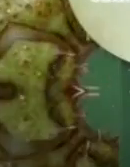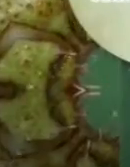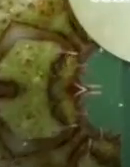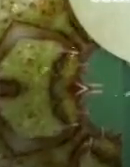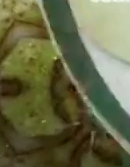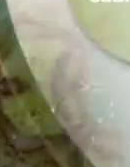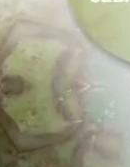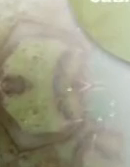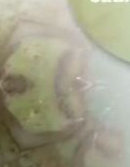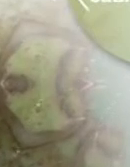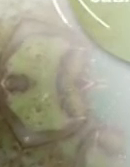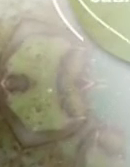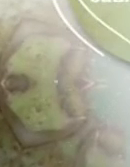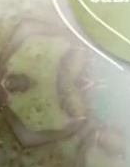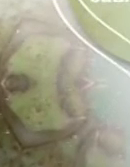Музика